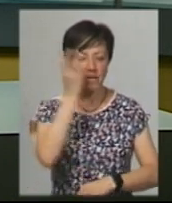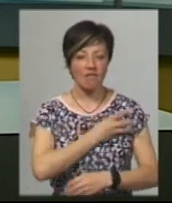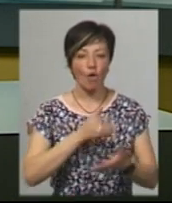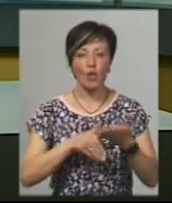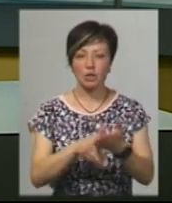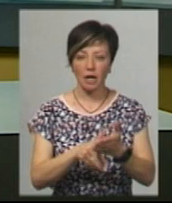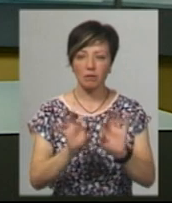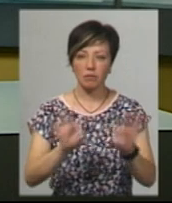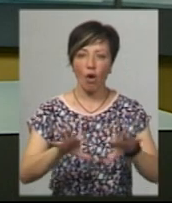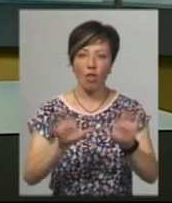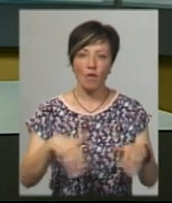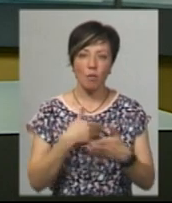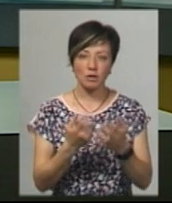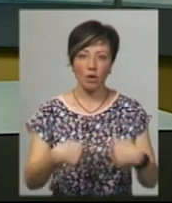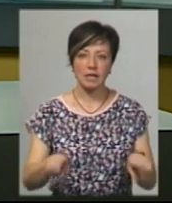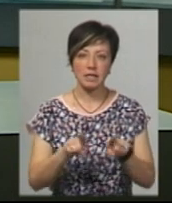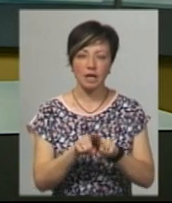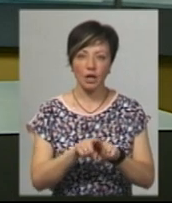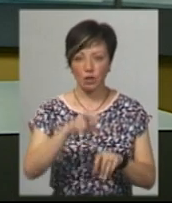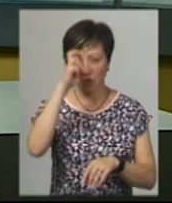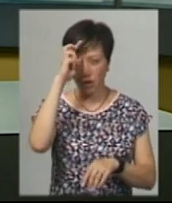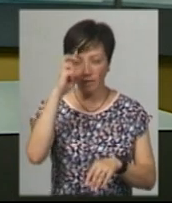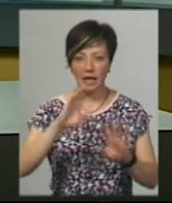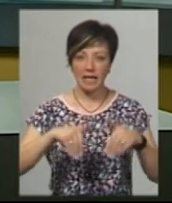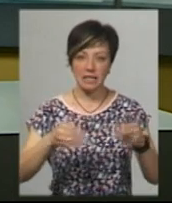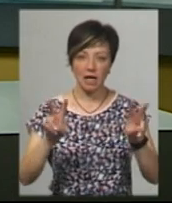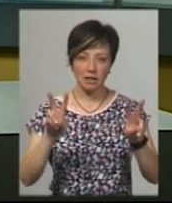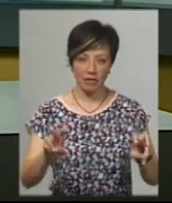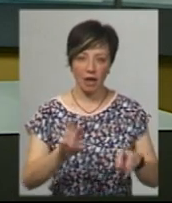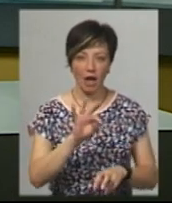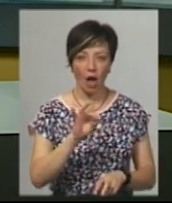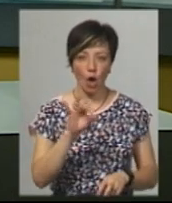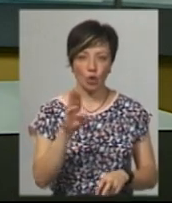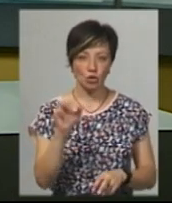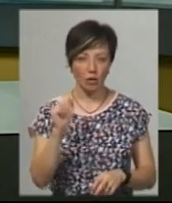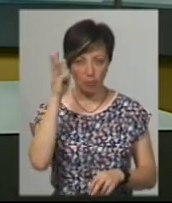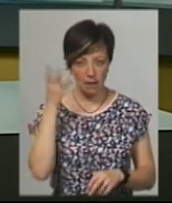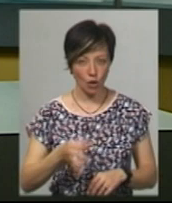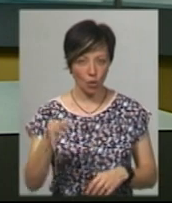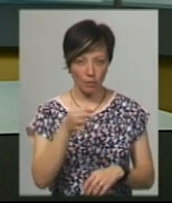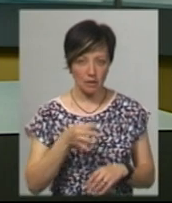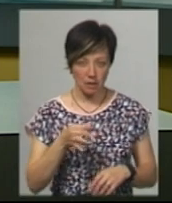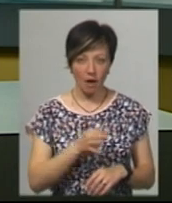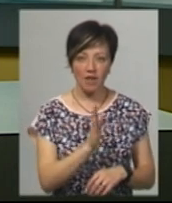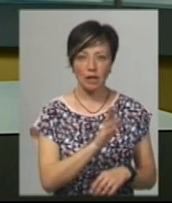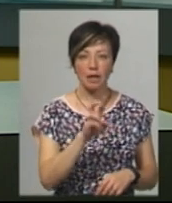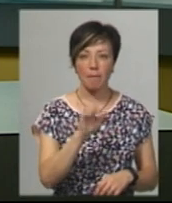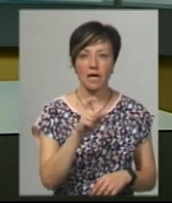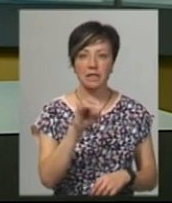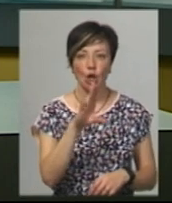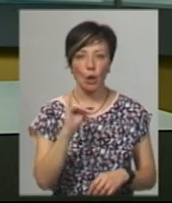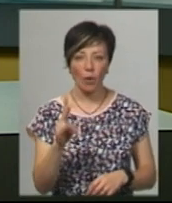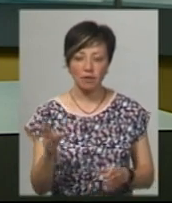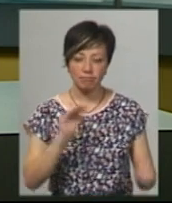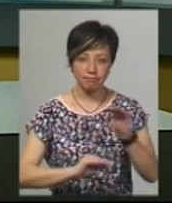За словами голови громадської організації «Державницька ініціатива Яроша» у Хмельницькій області Валентини Базилюк, збирали